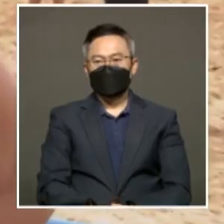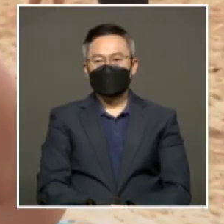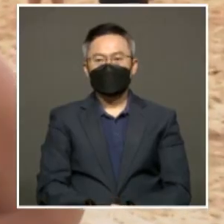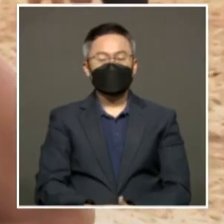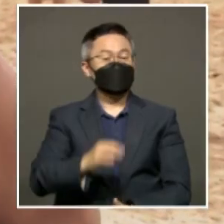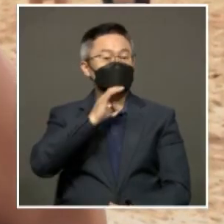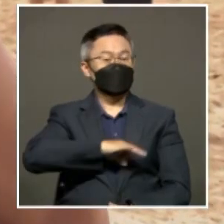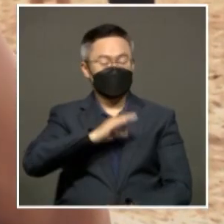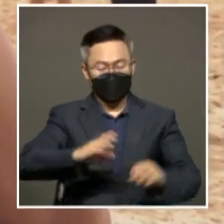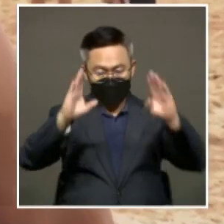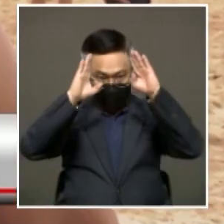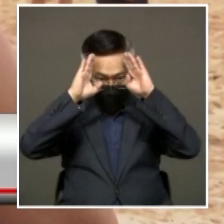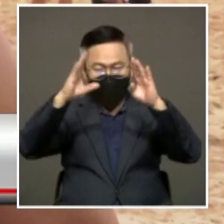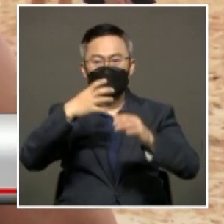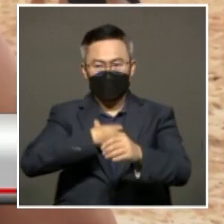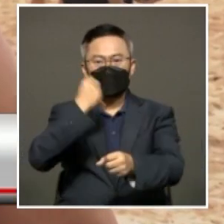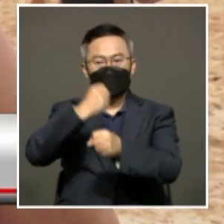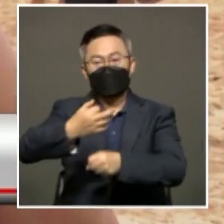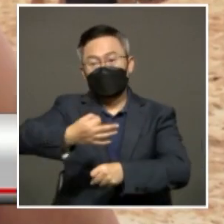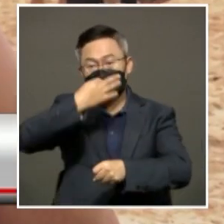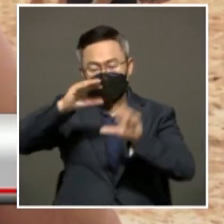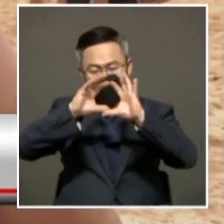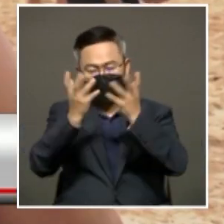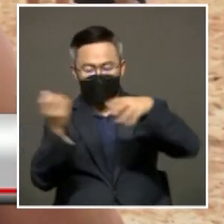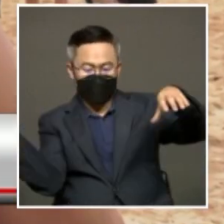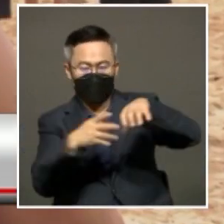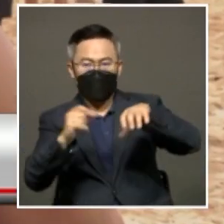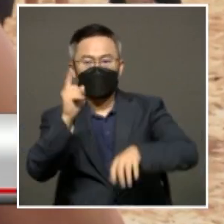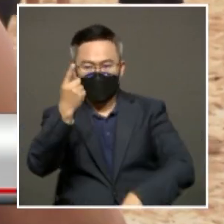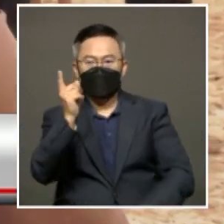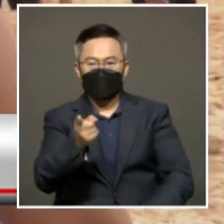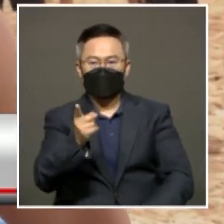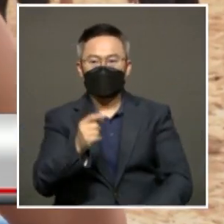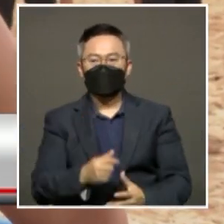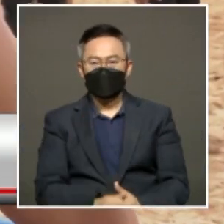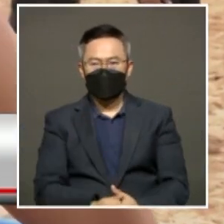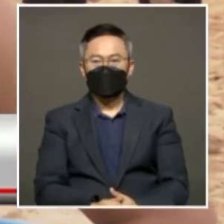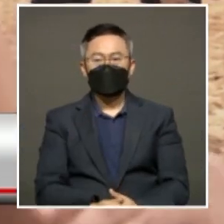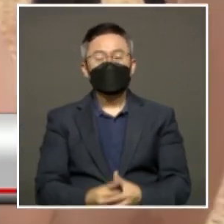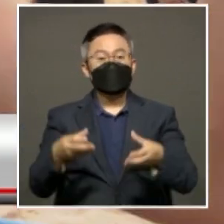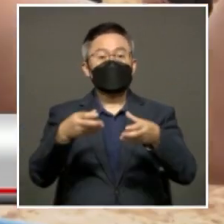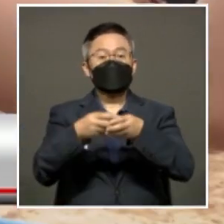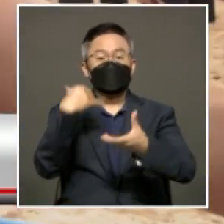ก็เป็นความตั้งใจที่แบบว่าหนูก็อยากไปนะคะเพราะว่าทางทีมทางนู้นคือมีแต่แบบ